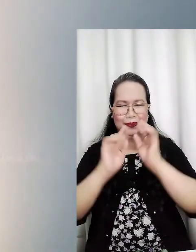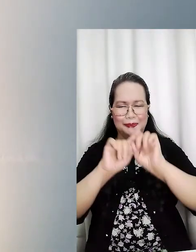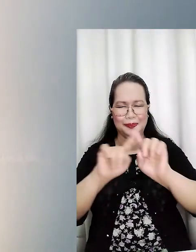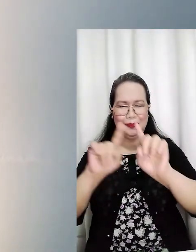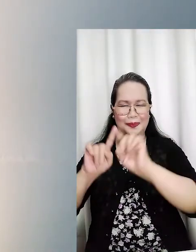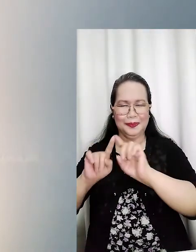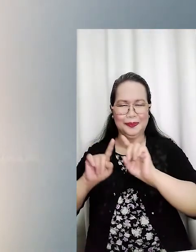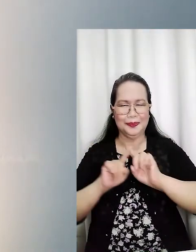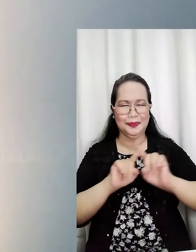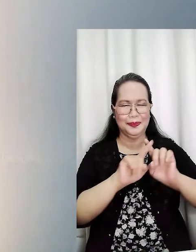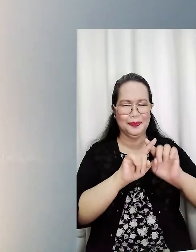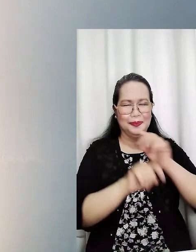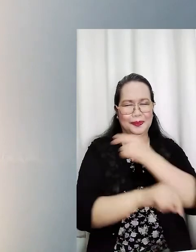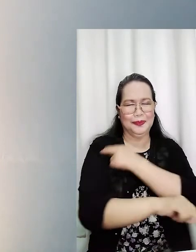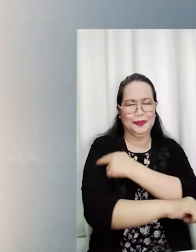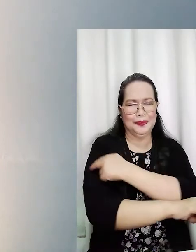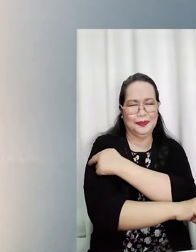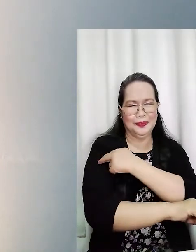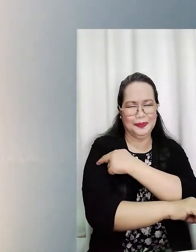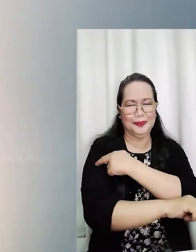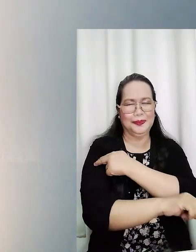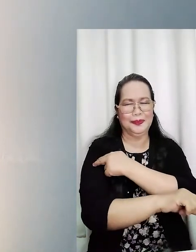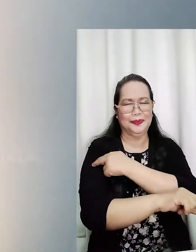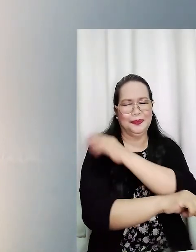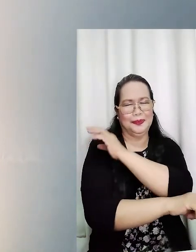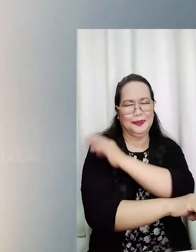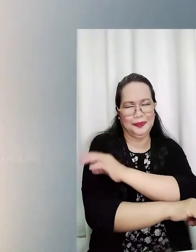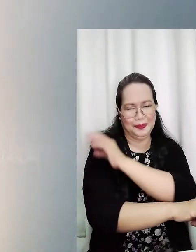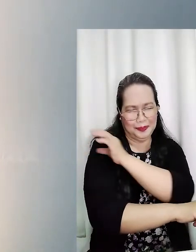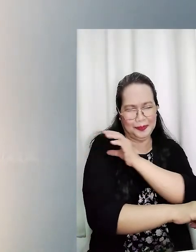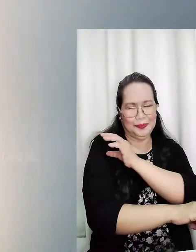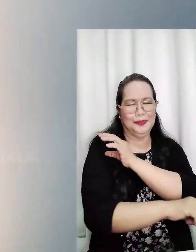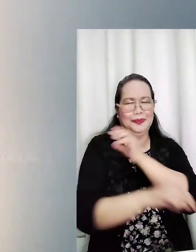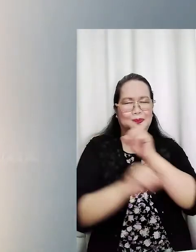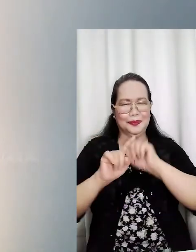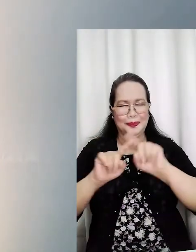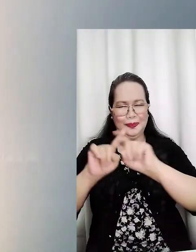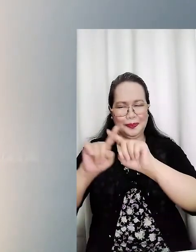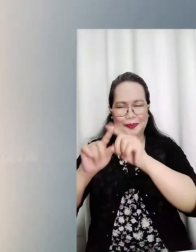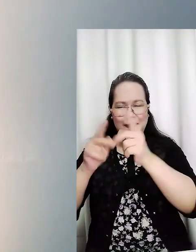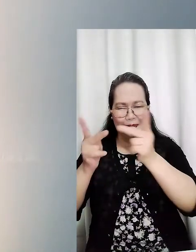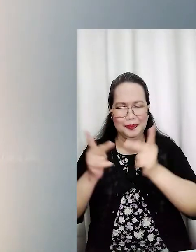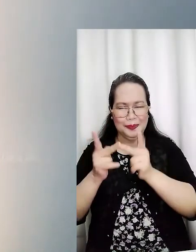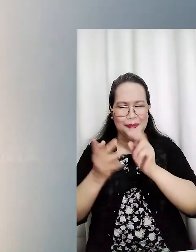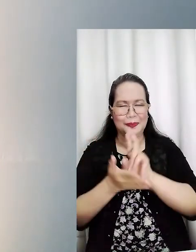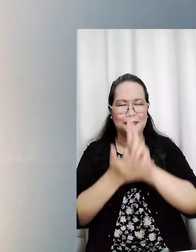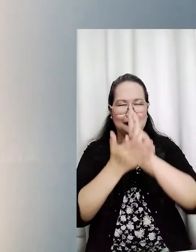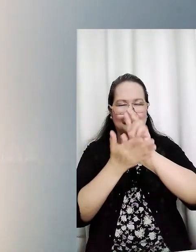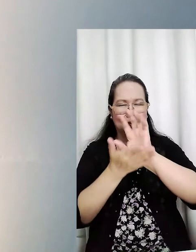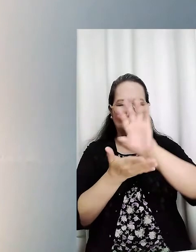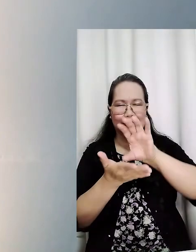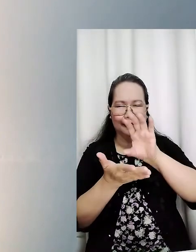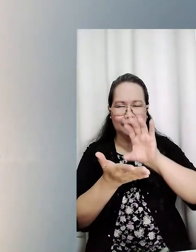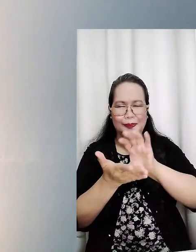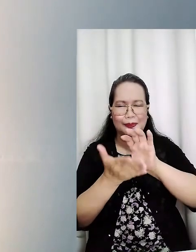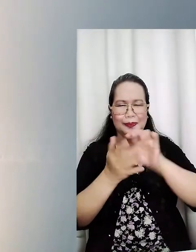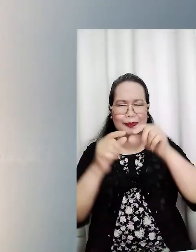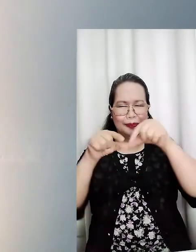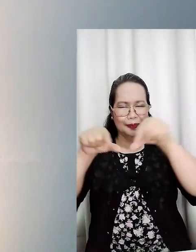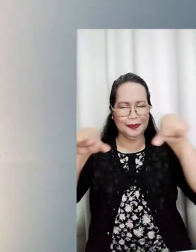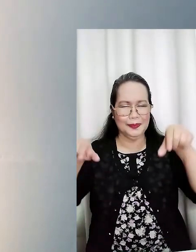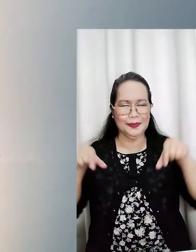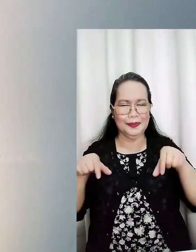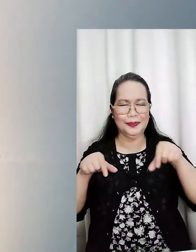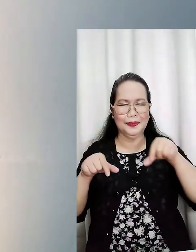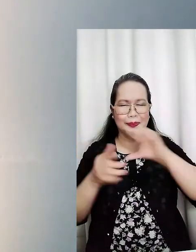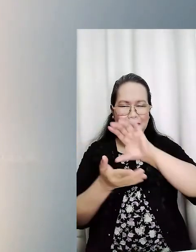mga healthcare facilities namin, ang mga hospitals, ang mga clinic, ang mga rehab centers, ang mga